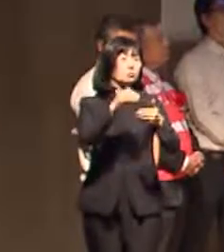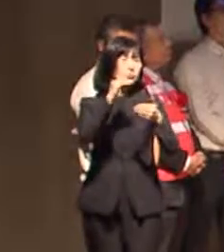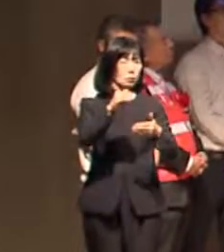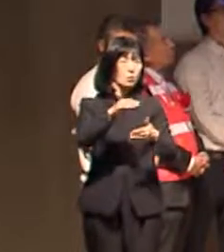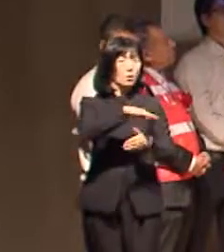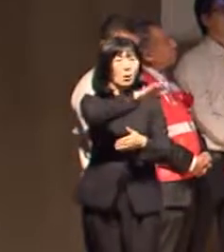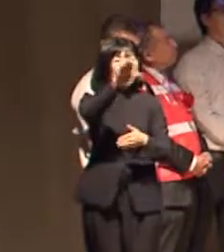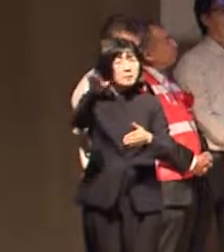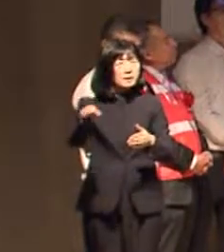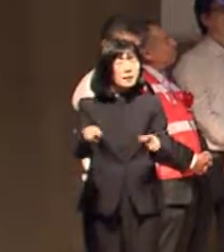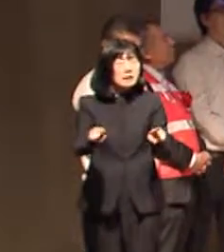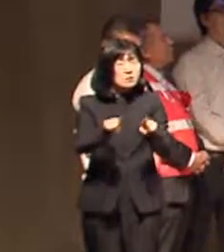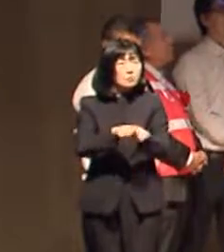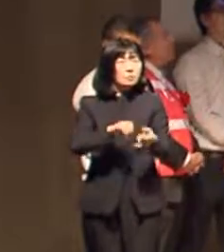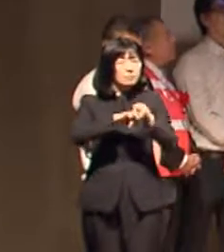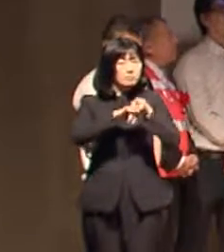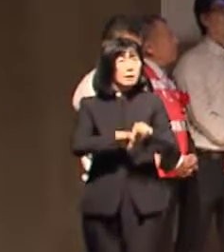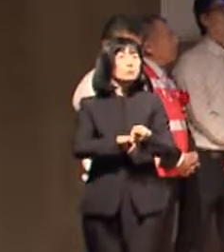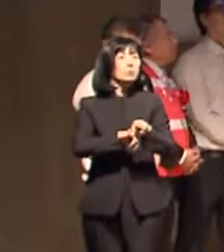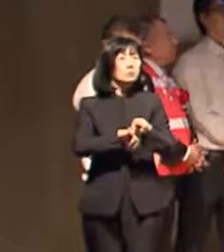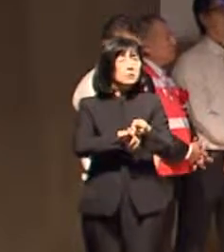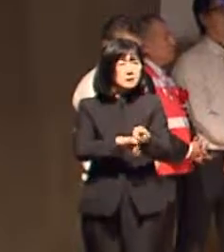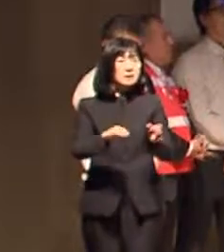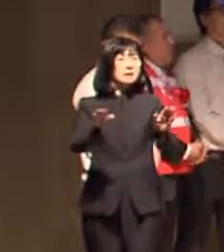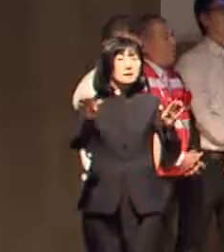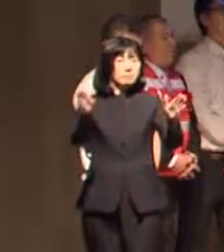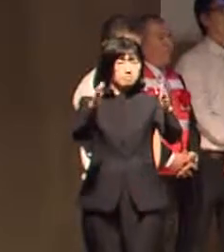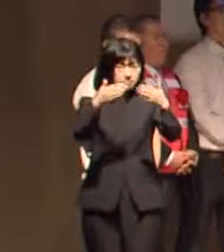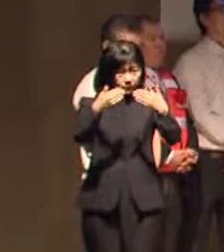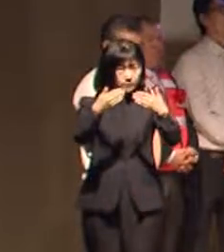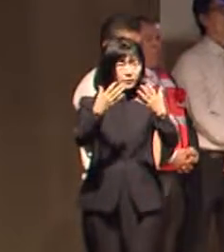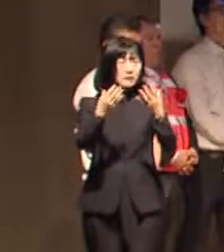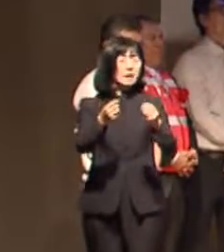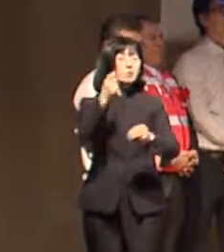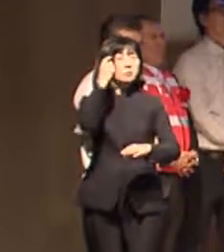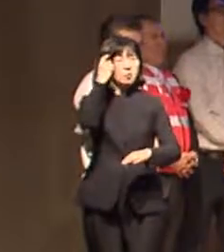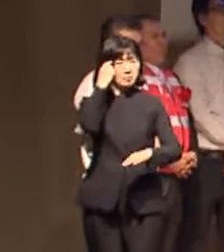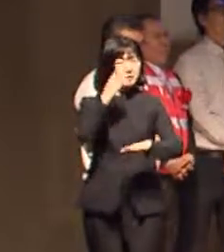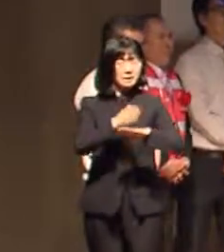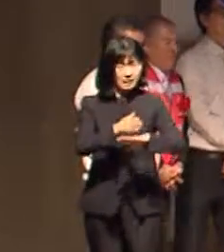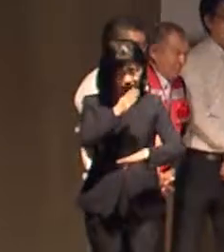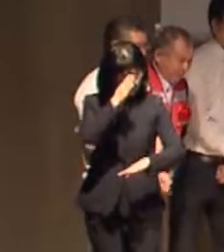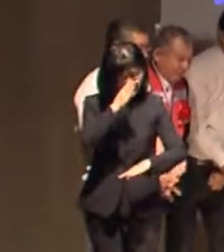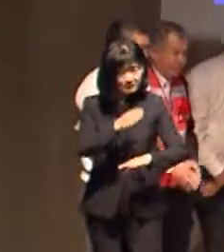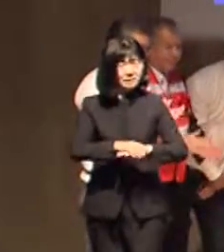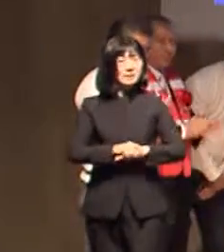緒に誓って、クロージングセッションを閉じたいと思います。どうもありがとうございました。